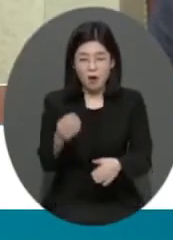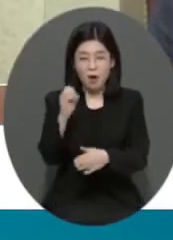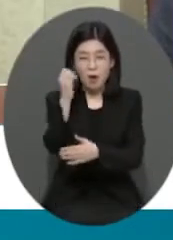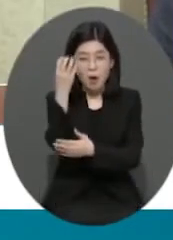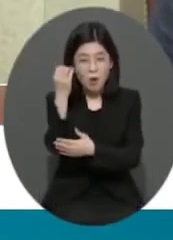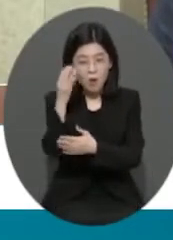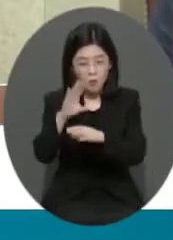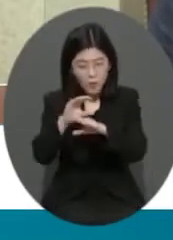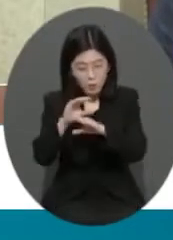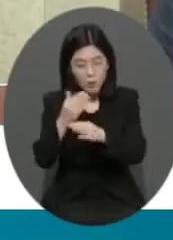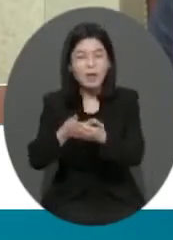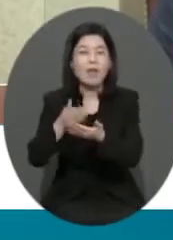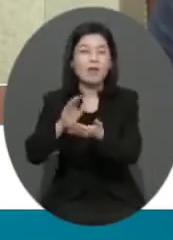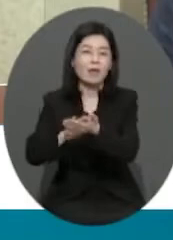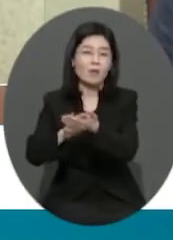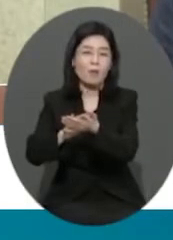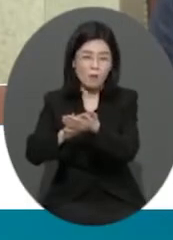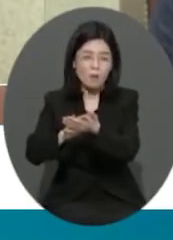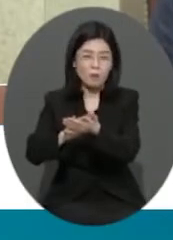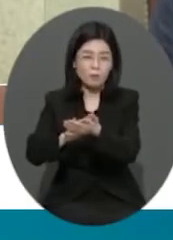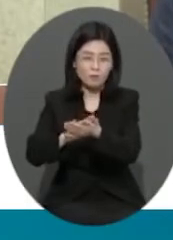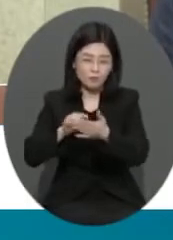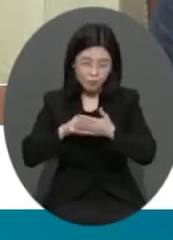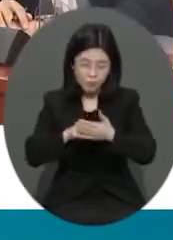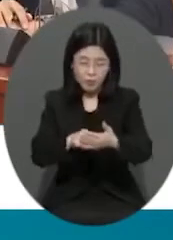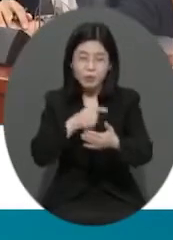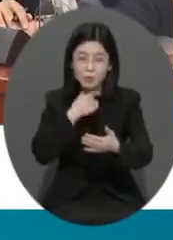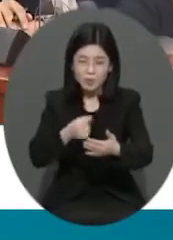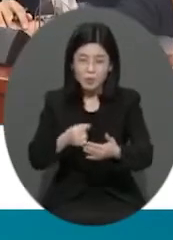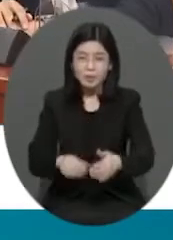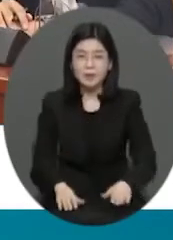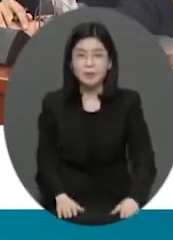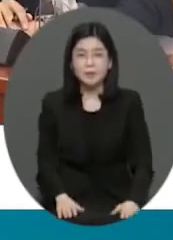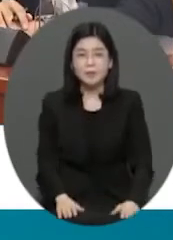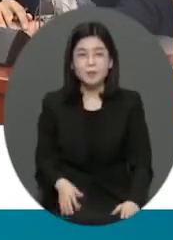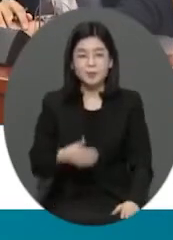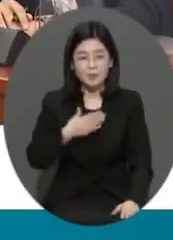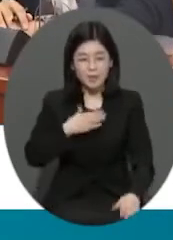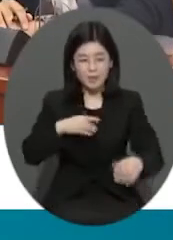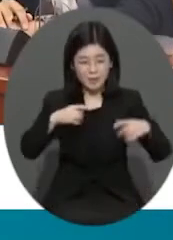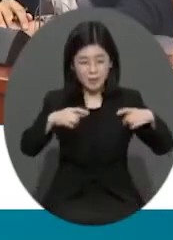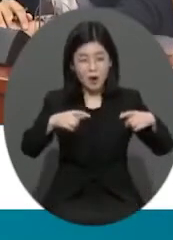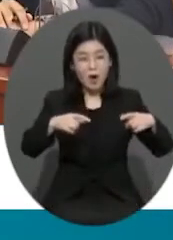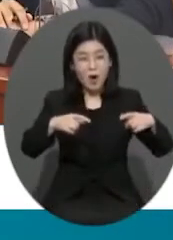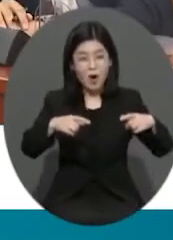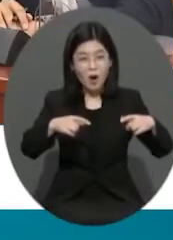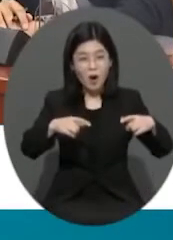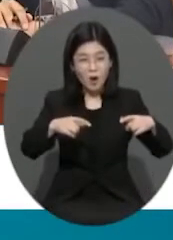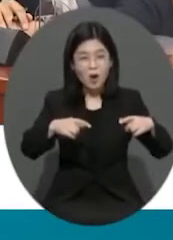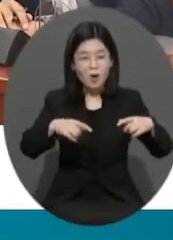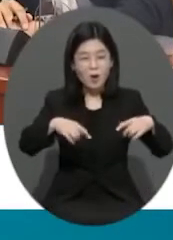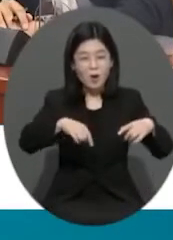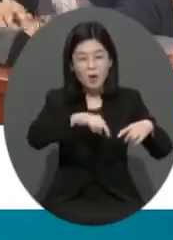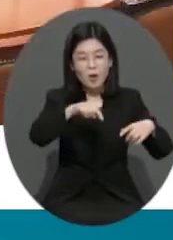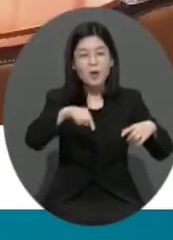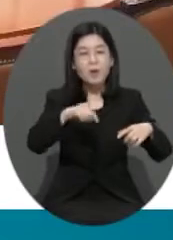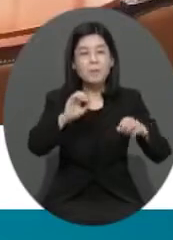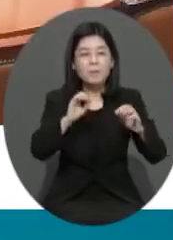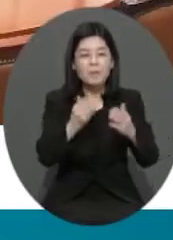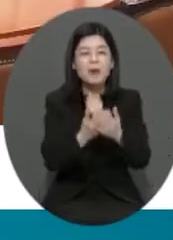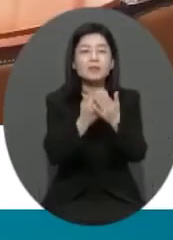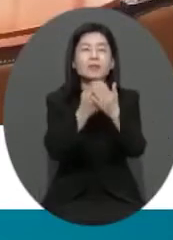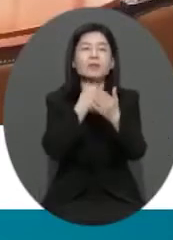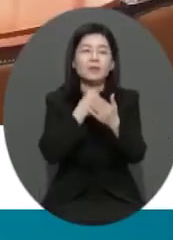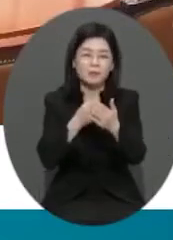큰 개혁과제 가 남아 있고 또 지역구 의원 이기 때문에 지역의 발전에 대한 부분들도 신경을 안 쓸 수가 없겠죠 세 가지를 좀